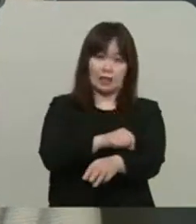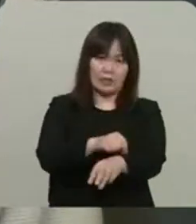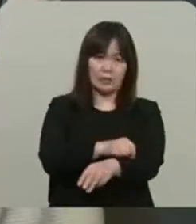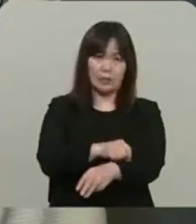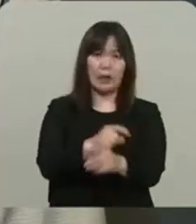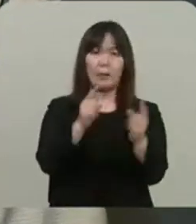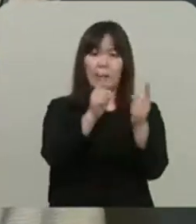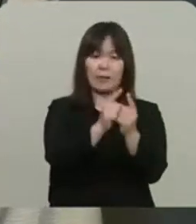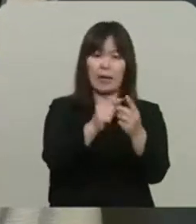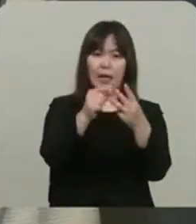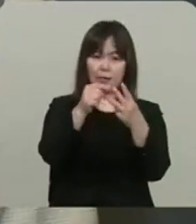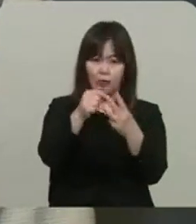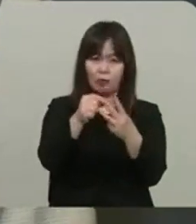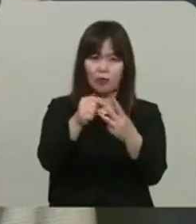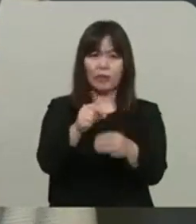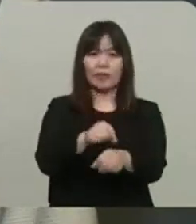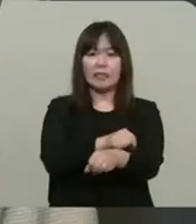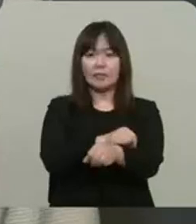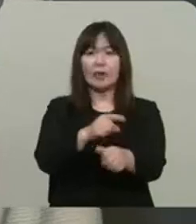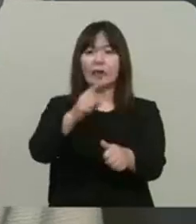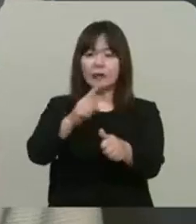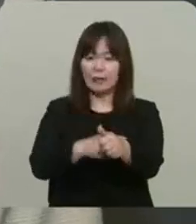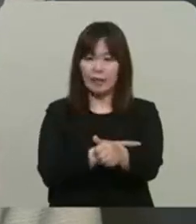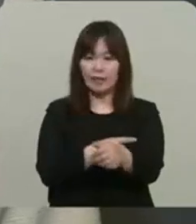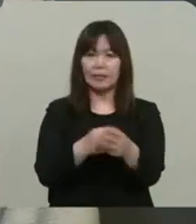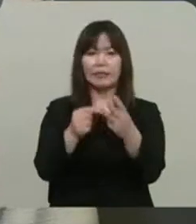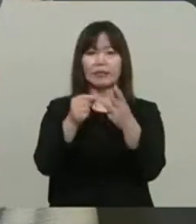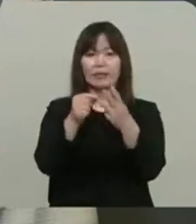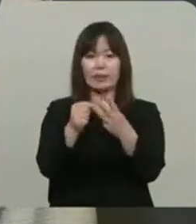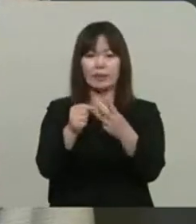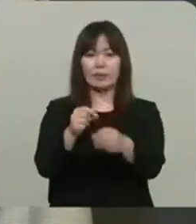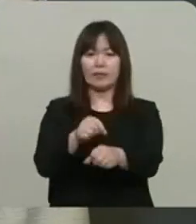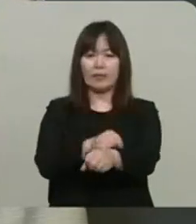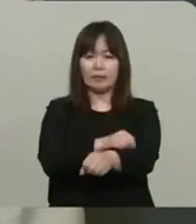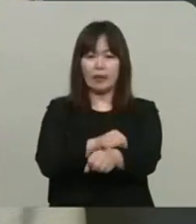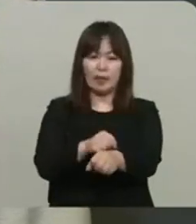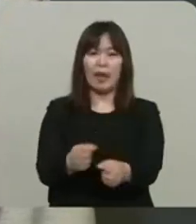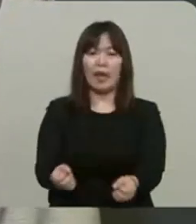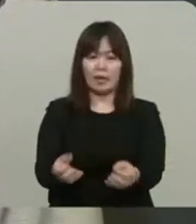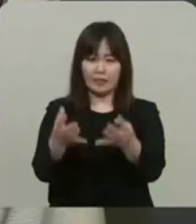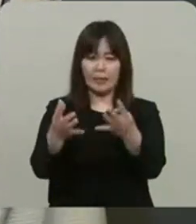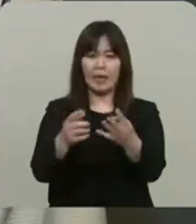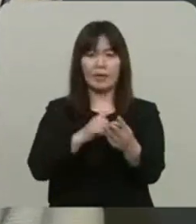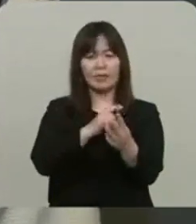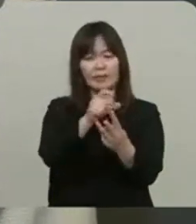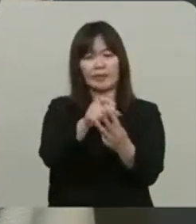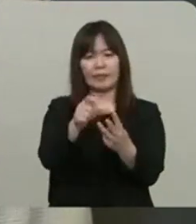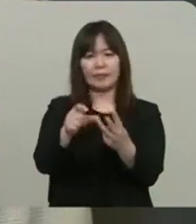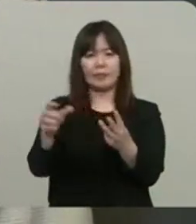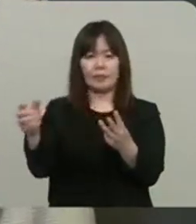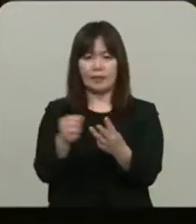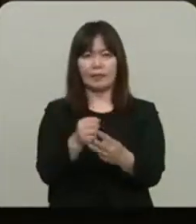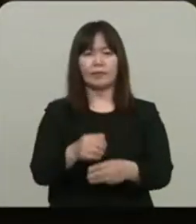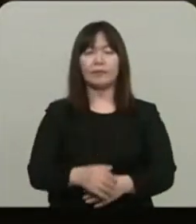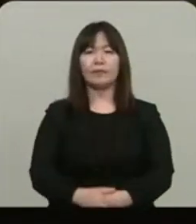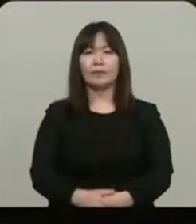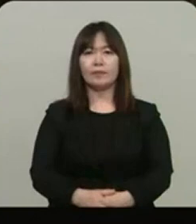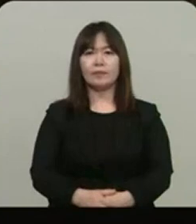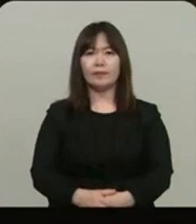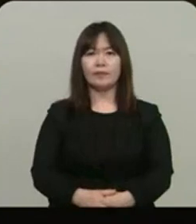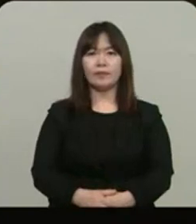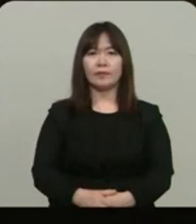만남, 두 번째는 아주 특별한 자연, 세 번째는 아주 특별한 행사 그렇게 구성을 하였습니다.